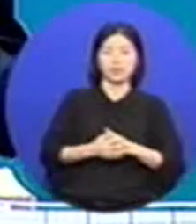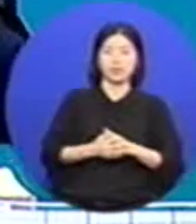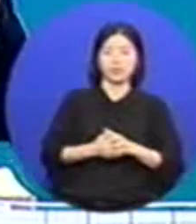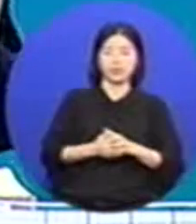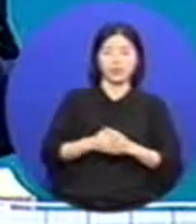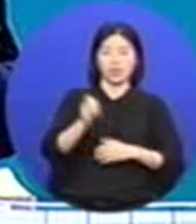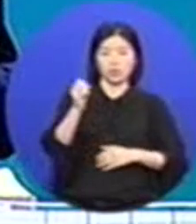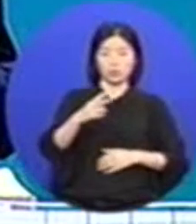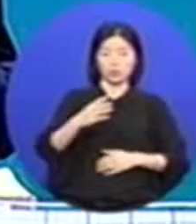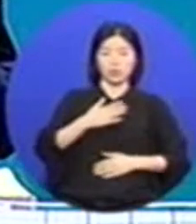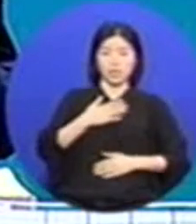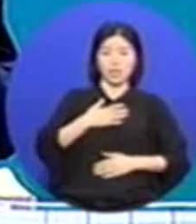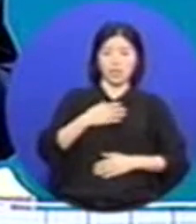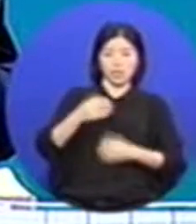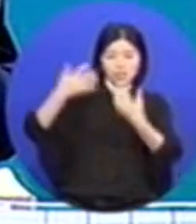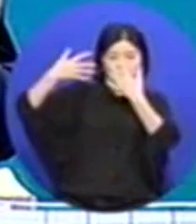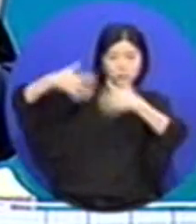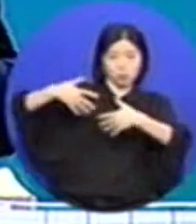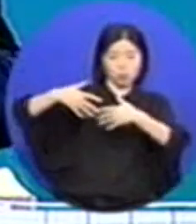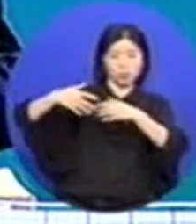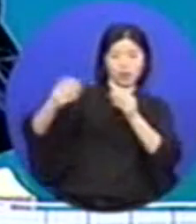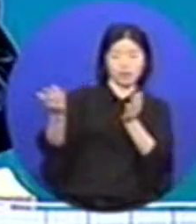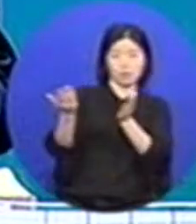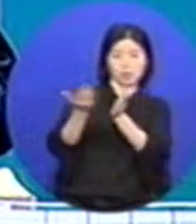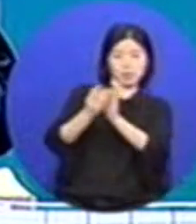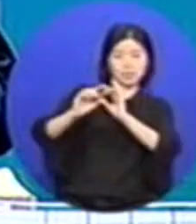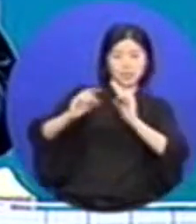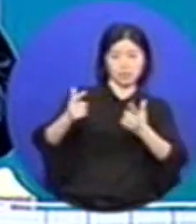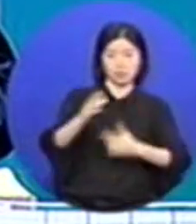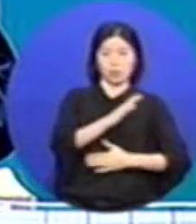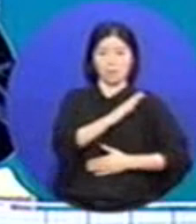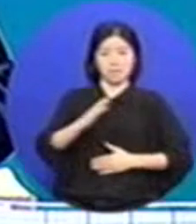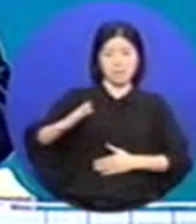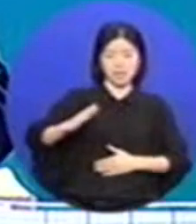그리고 자기 기준이 안 맞으면 배신당했다